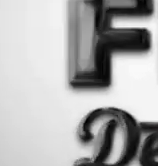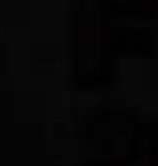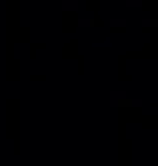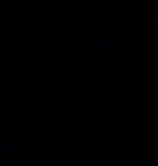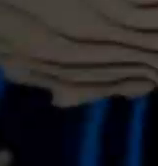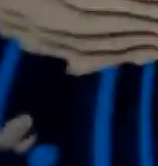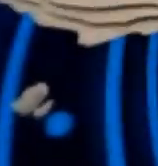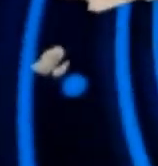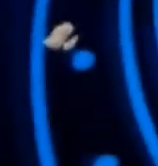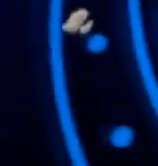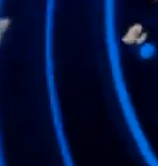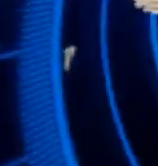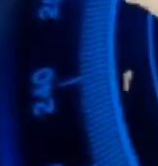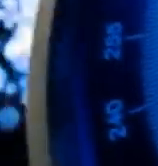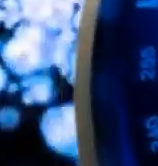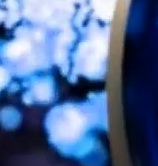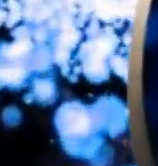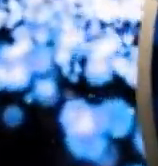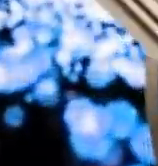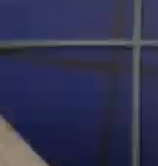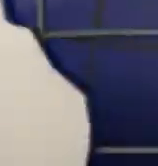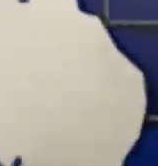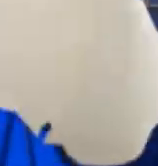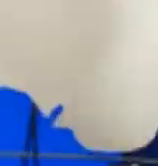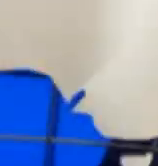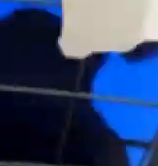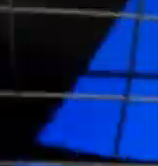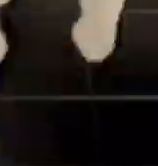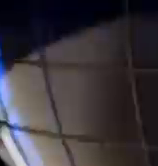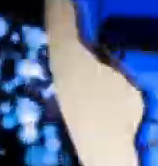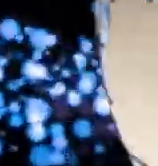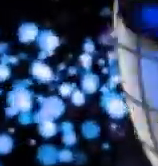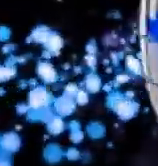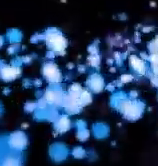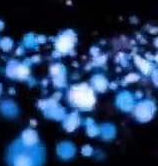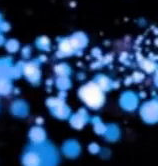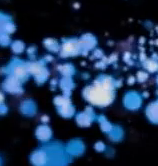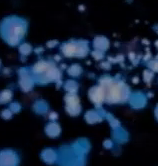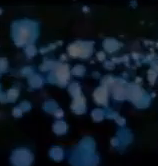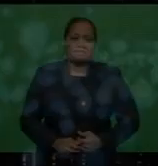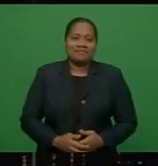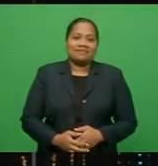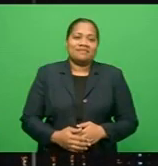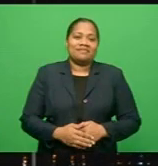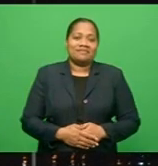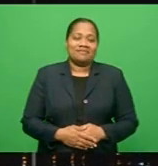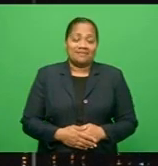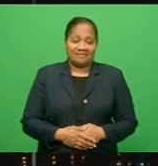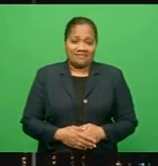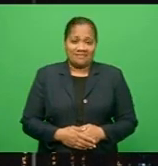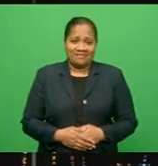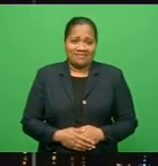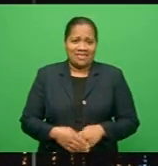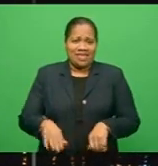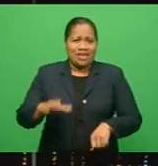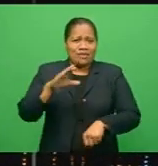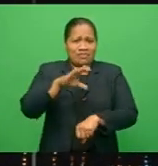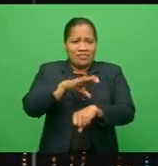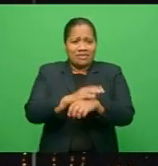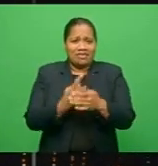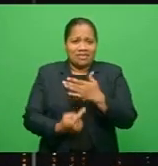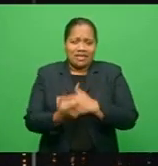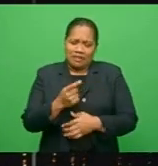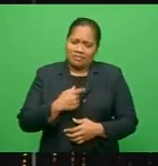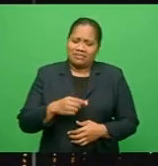की धड़कन. Police Police officers have had to